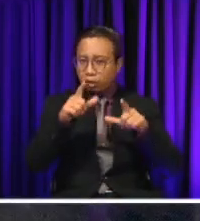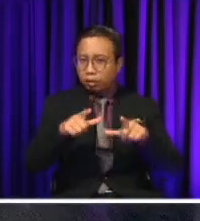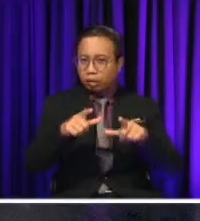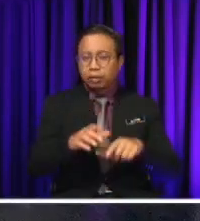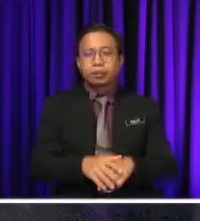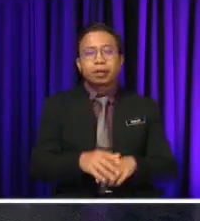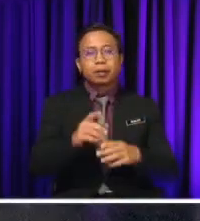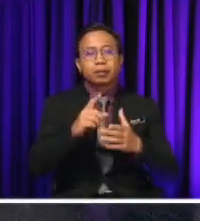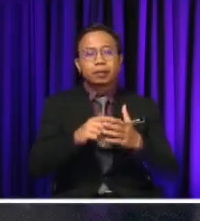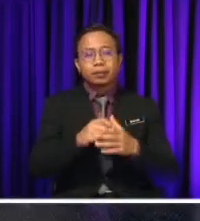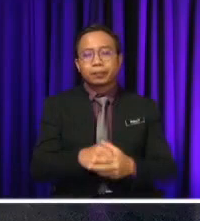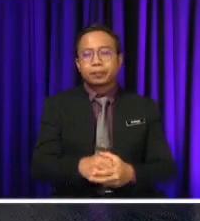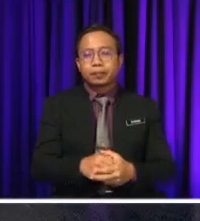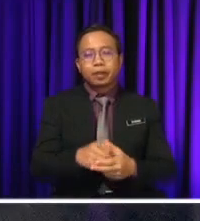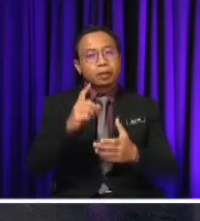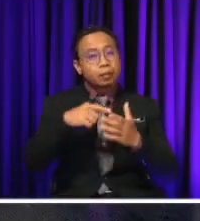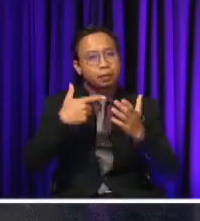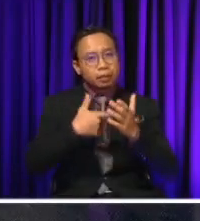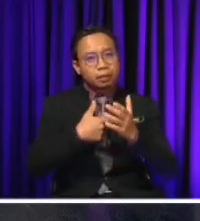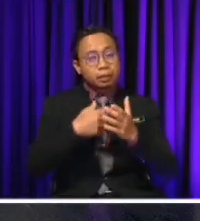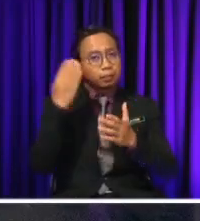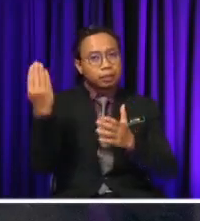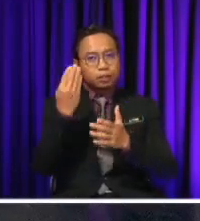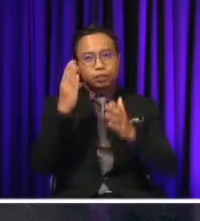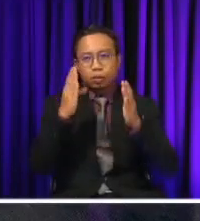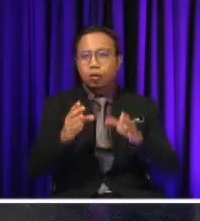lagi apa benda yang lagi yang yang selalu